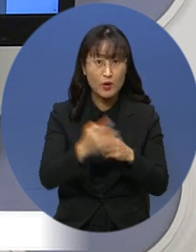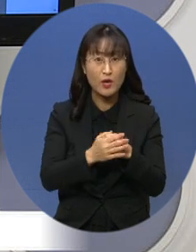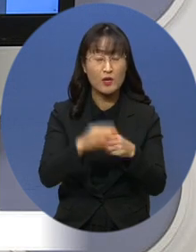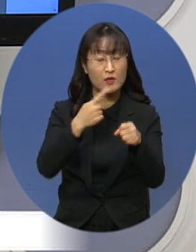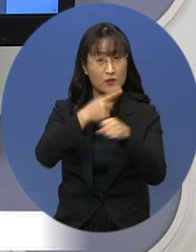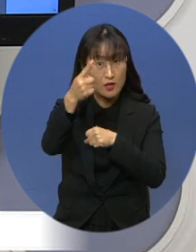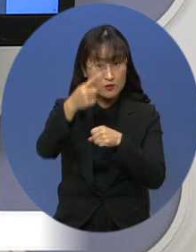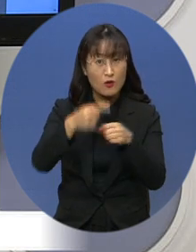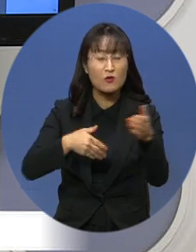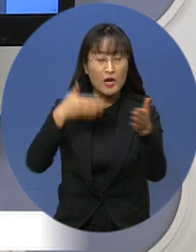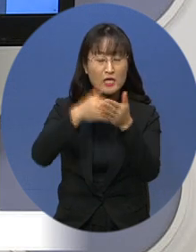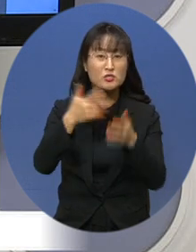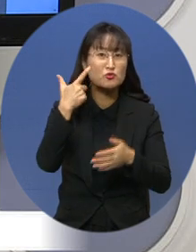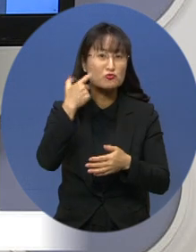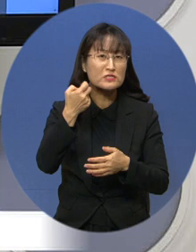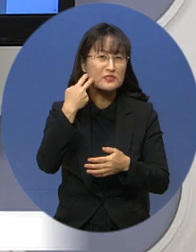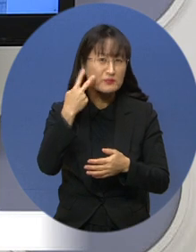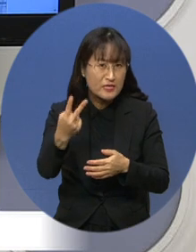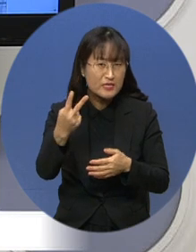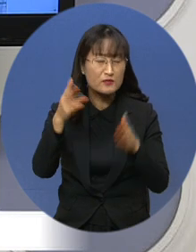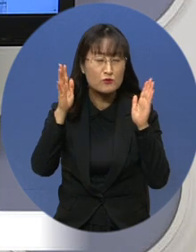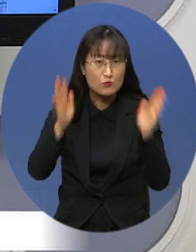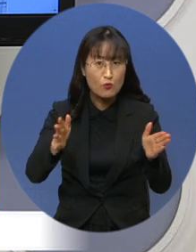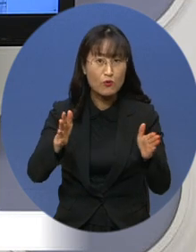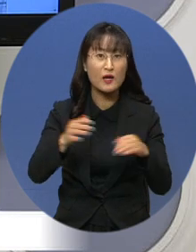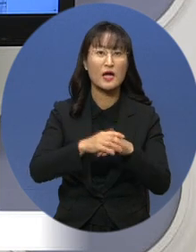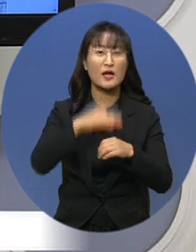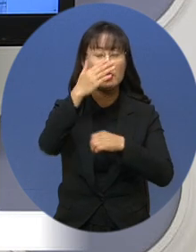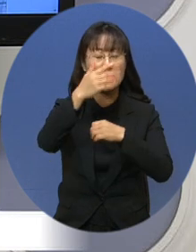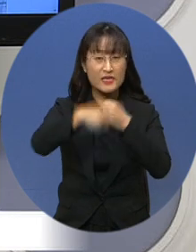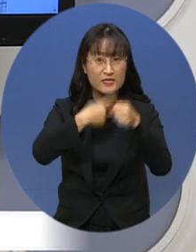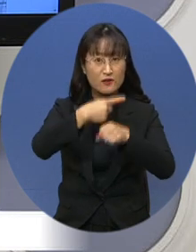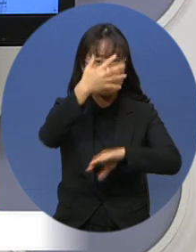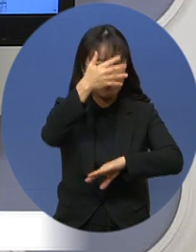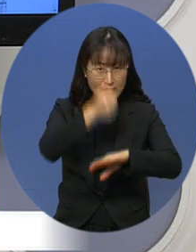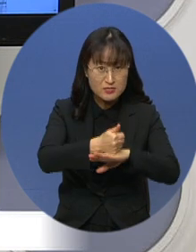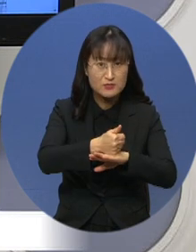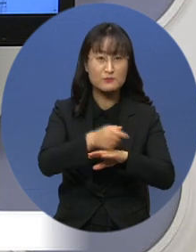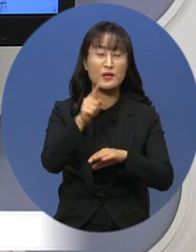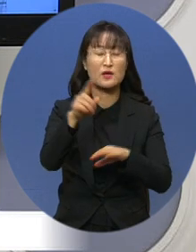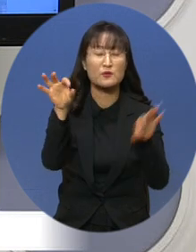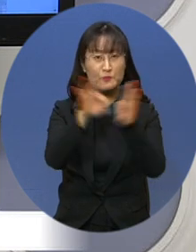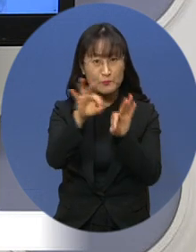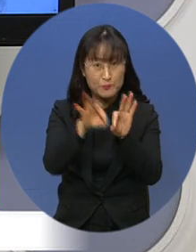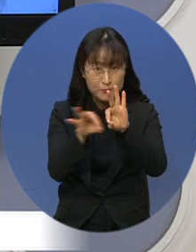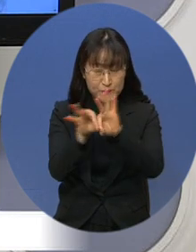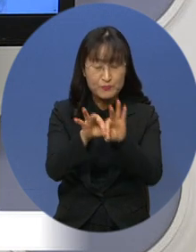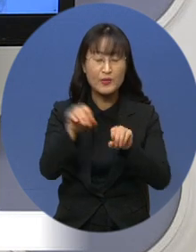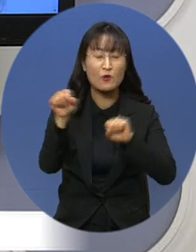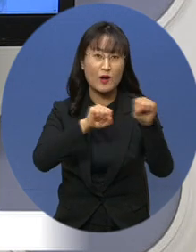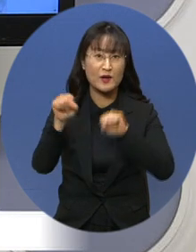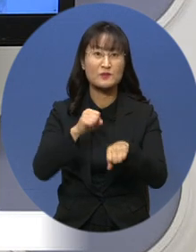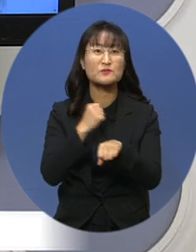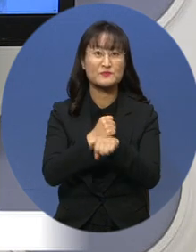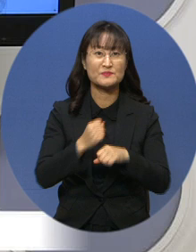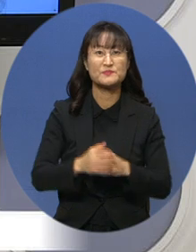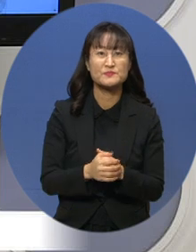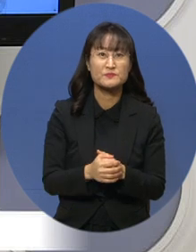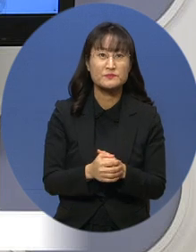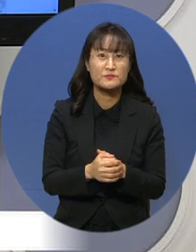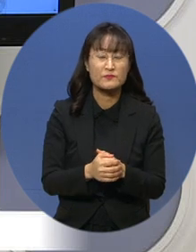2일간 범국민 연말연시 이웃돕기 캠페인 희망 2011 나눔 캠페인을 전개합니다